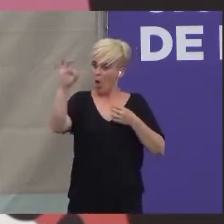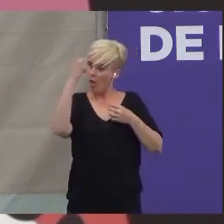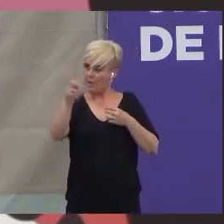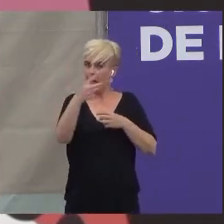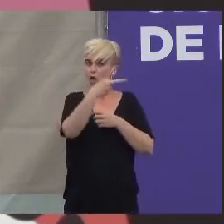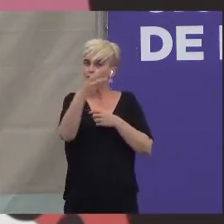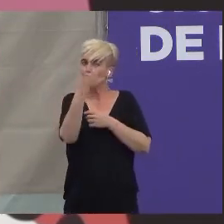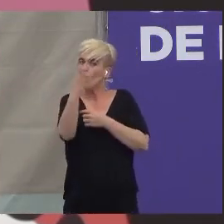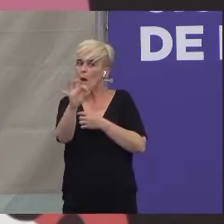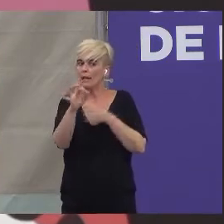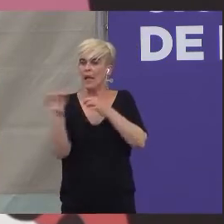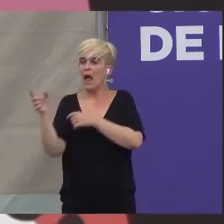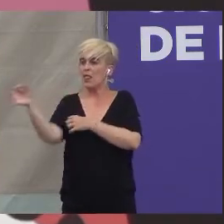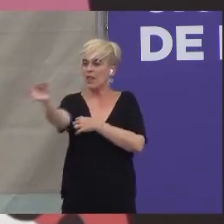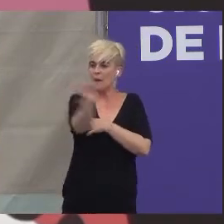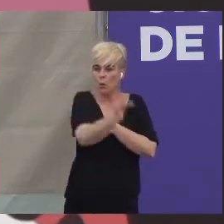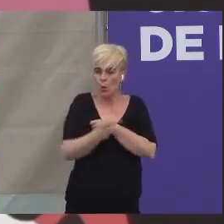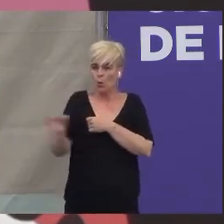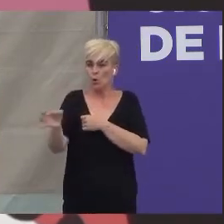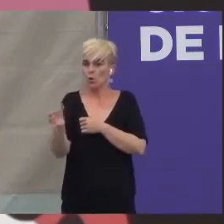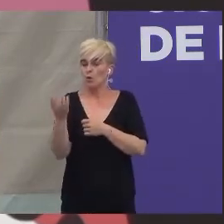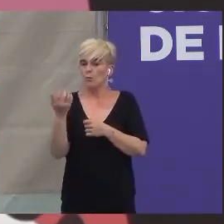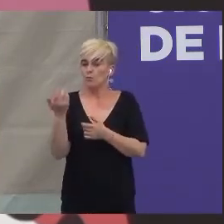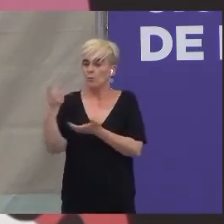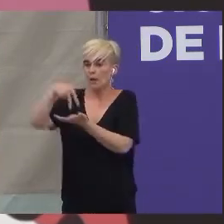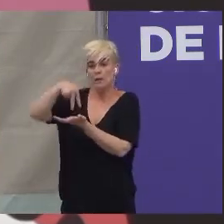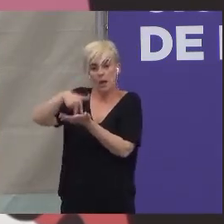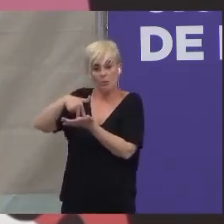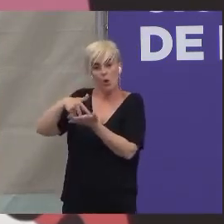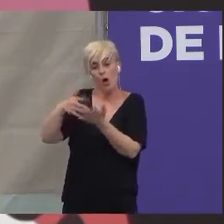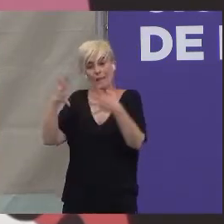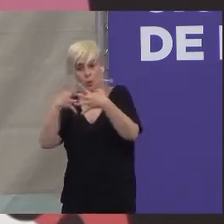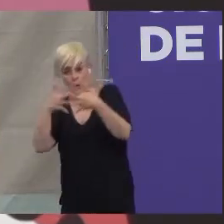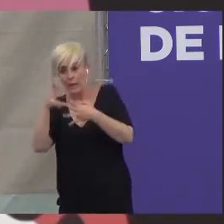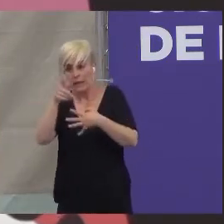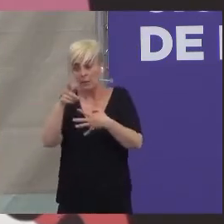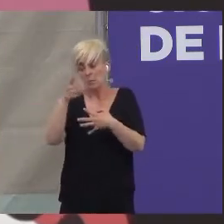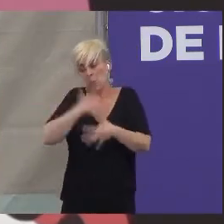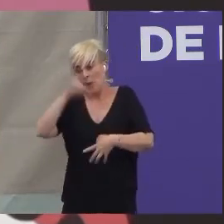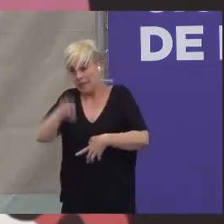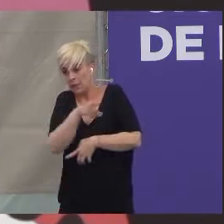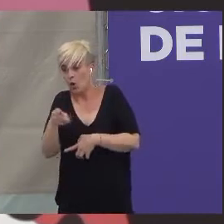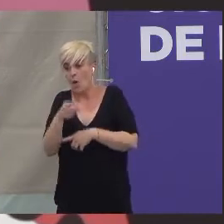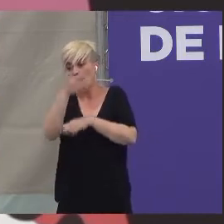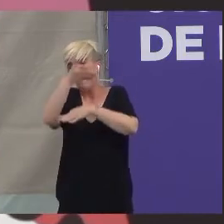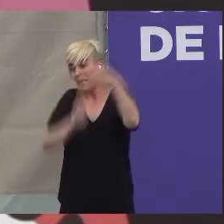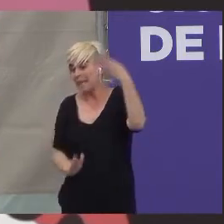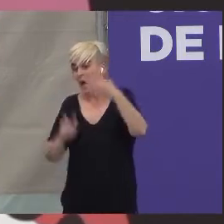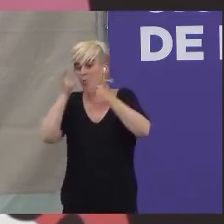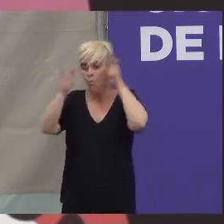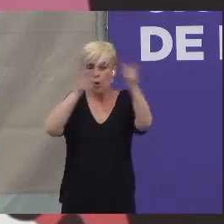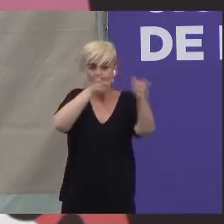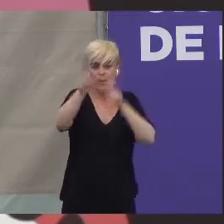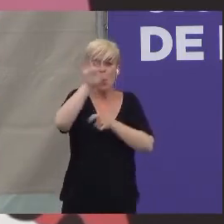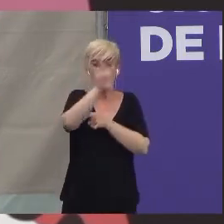Això significa que estem presents, més o menys, de forma estructurada o no, en la meitat dels municipis del País